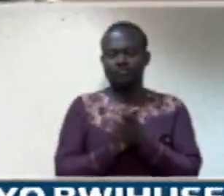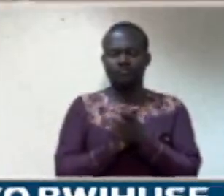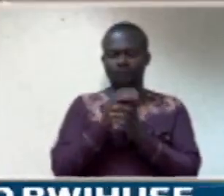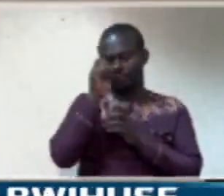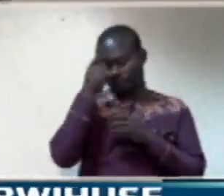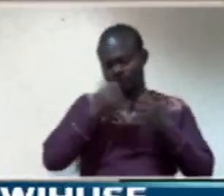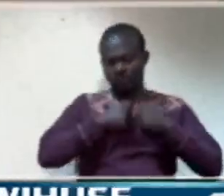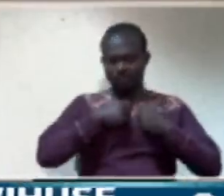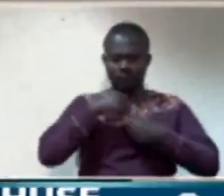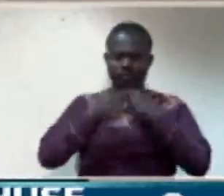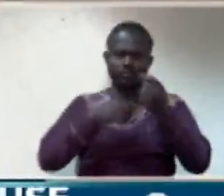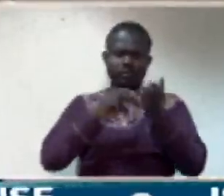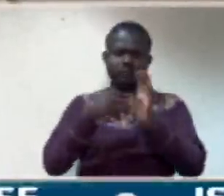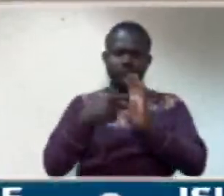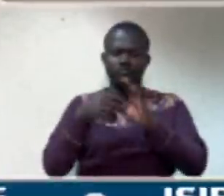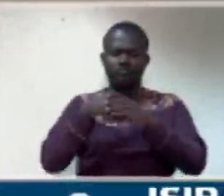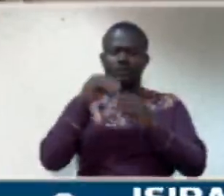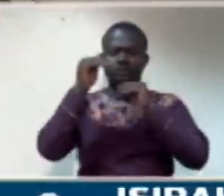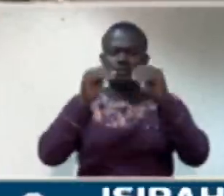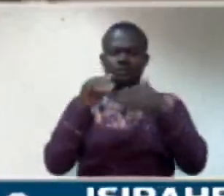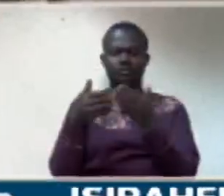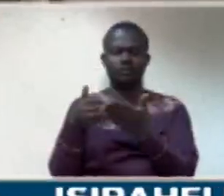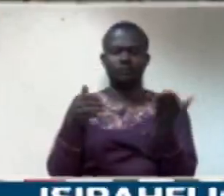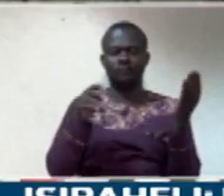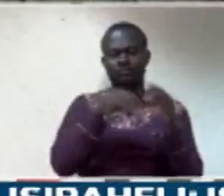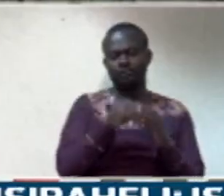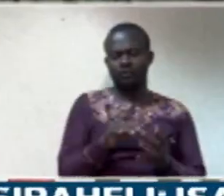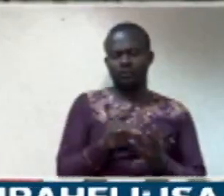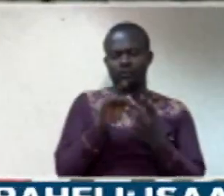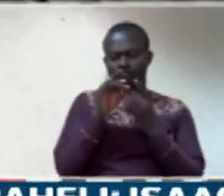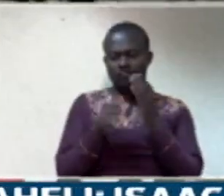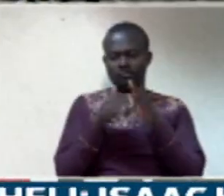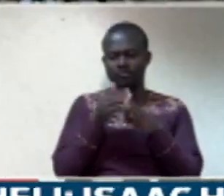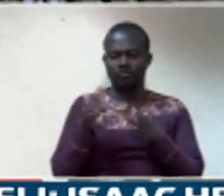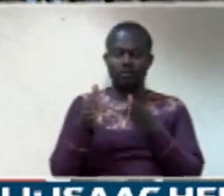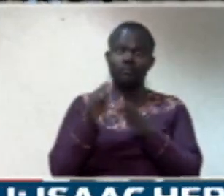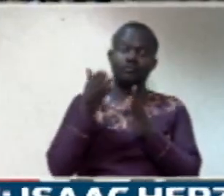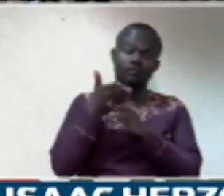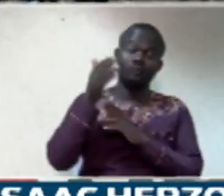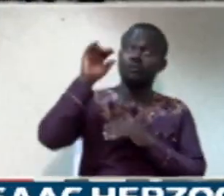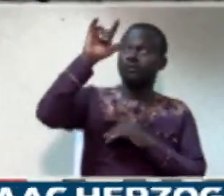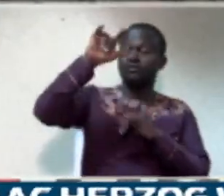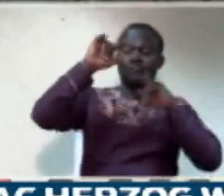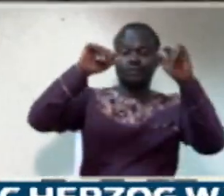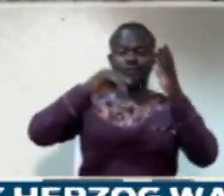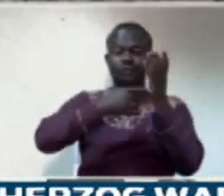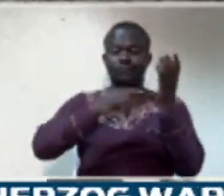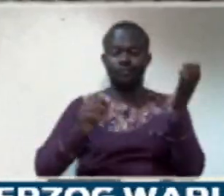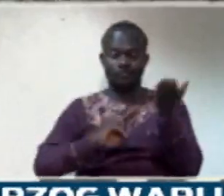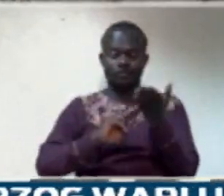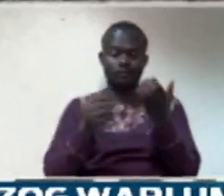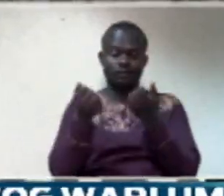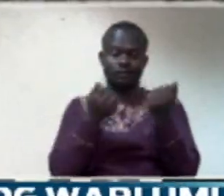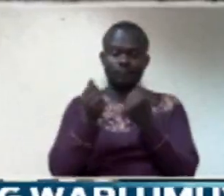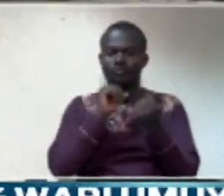guverinoma y'u Rwanda ikomeje imishinga yo muri urwo rwego harimo nidasanzwe yo kubaka imihanda ica mu kirere ndetse n'ikoranabuhanga ryo gukoresha